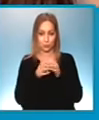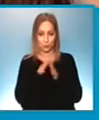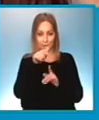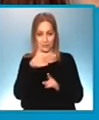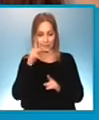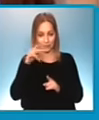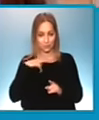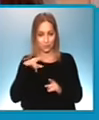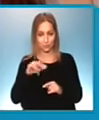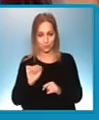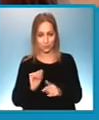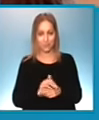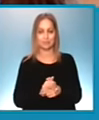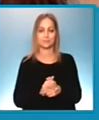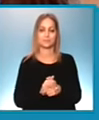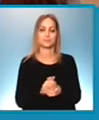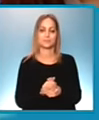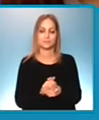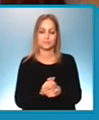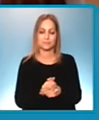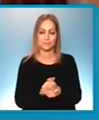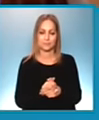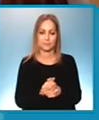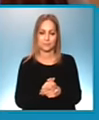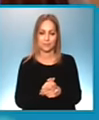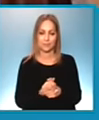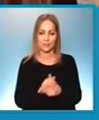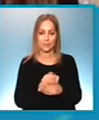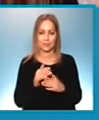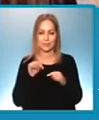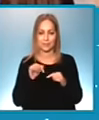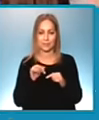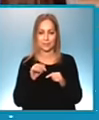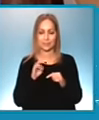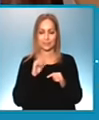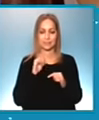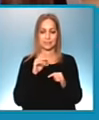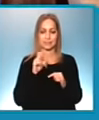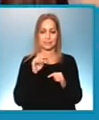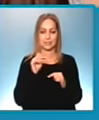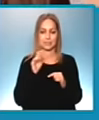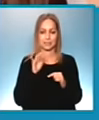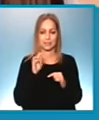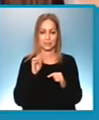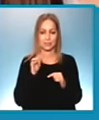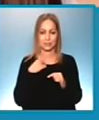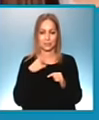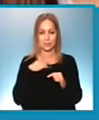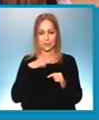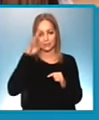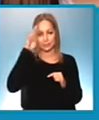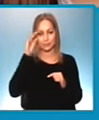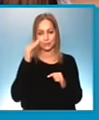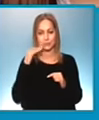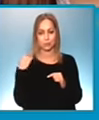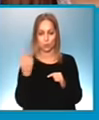ekipi televizije Portugal iz hladnog Sarajeva. Samo da znaš da smo svi